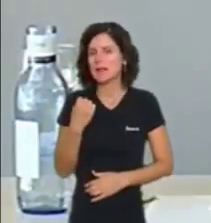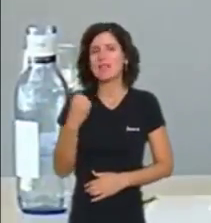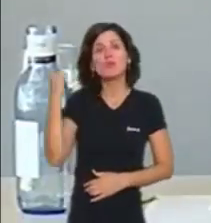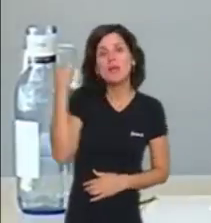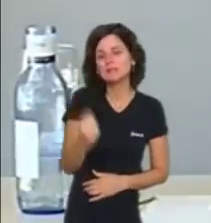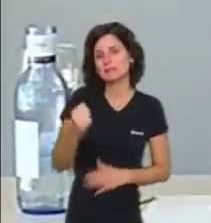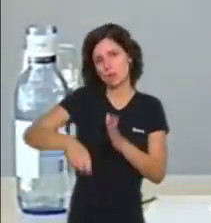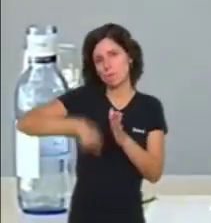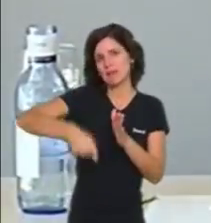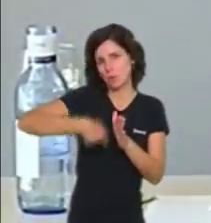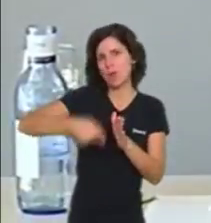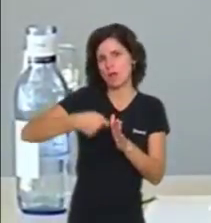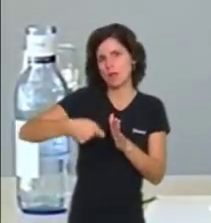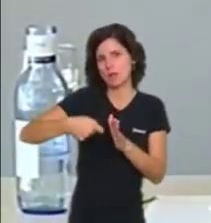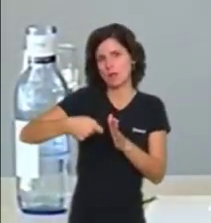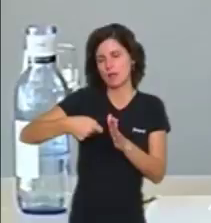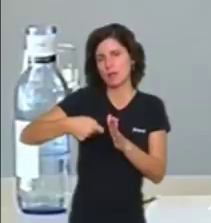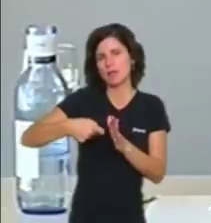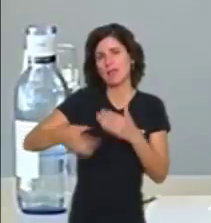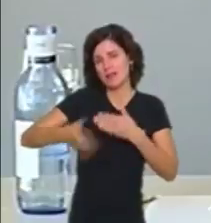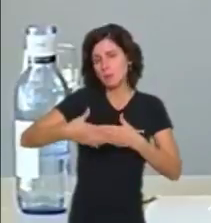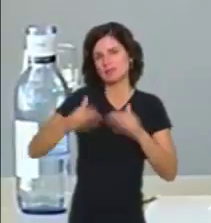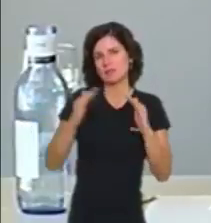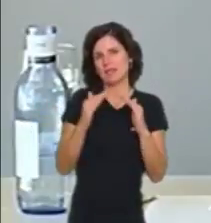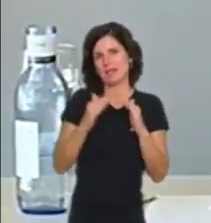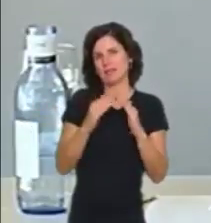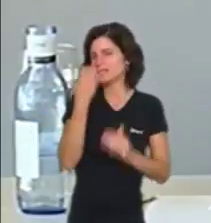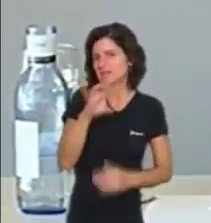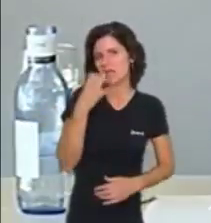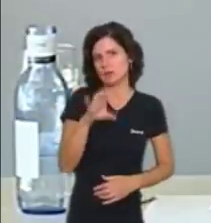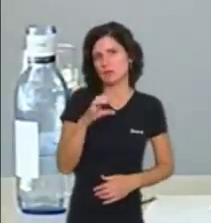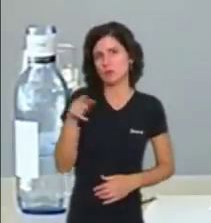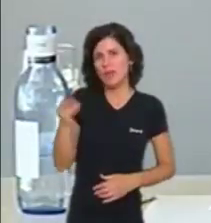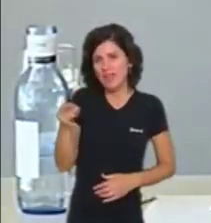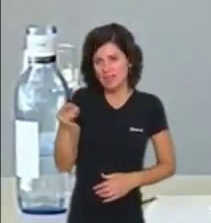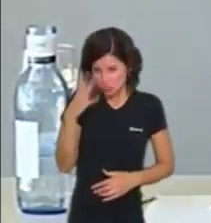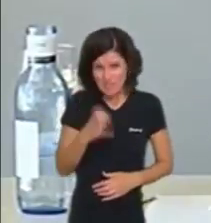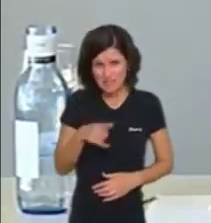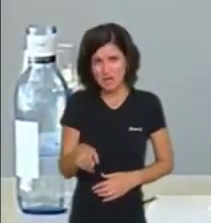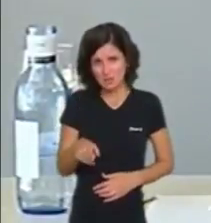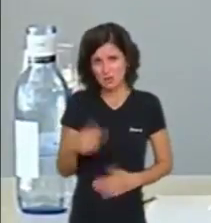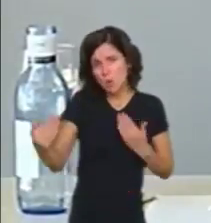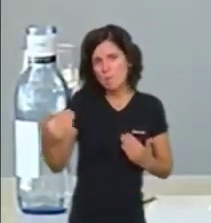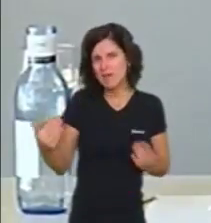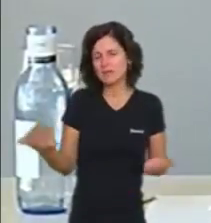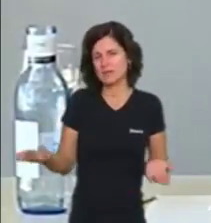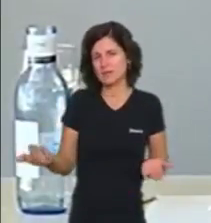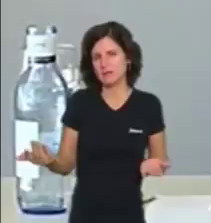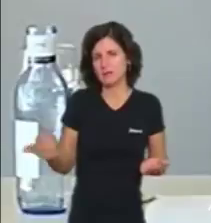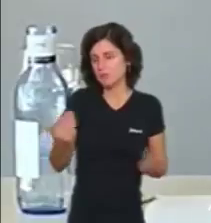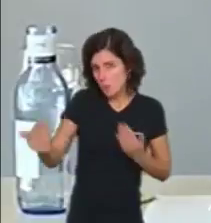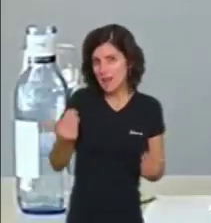plantaren davant de ma casa. Si la senyora Eva Ortiz això ho diu en sèrio, pues aleshores